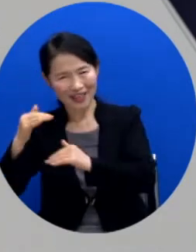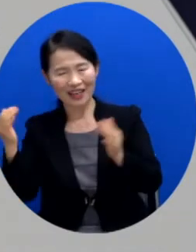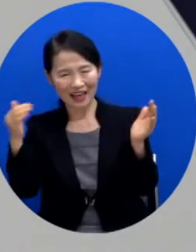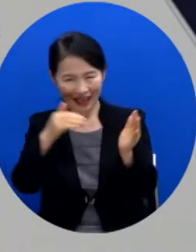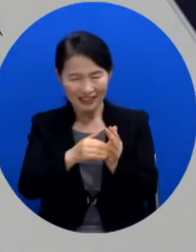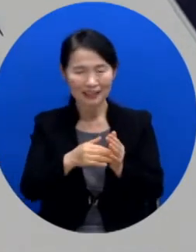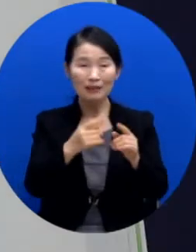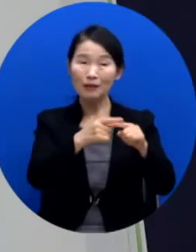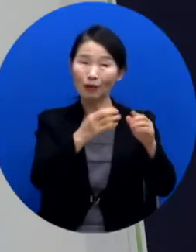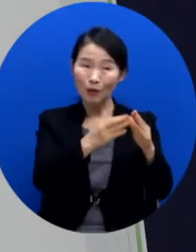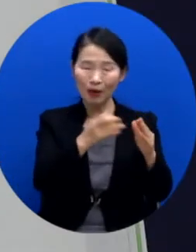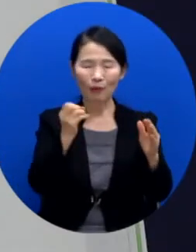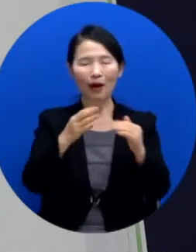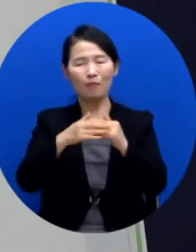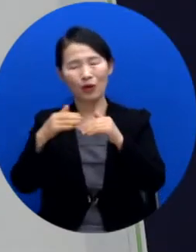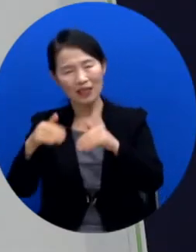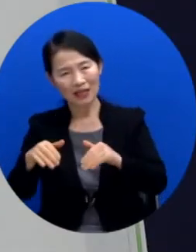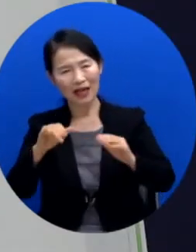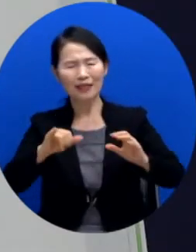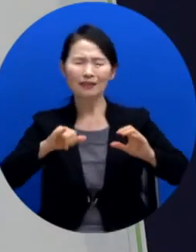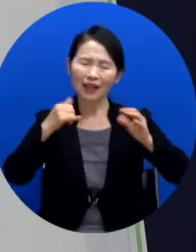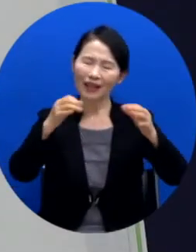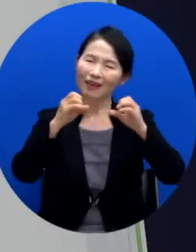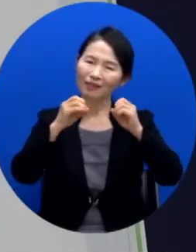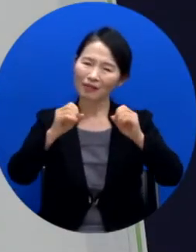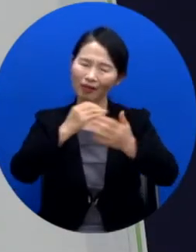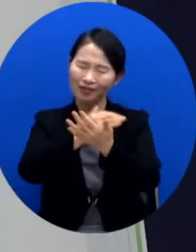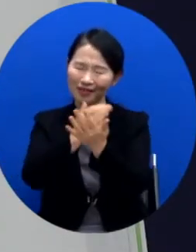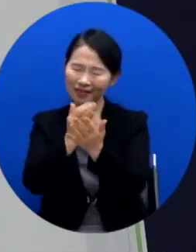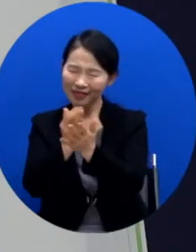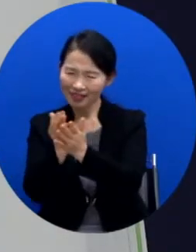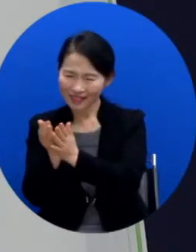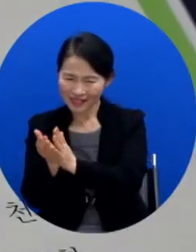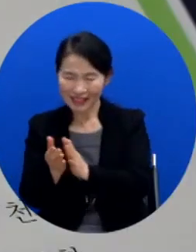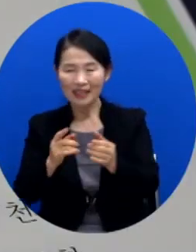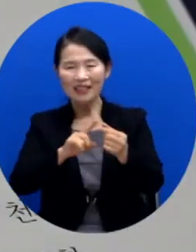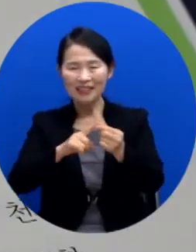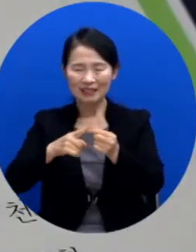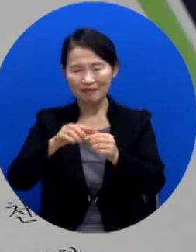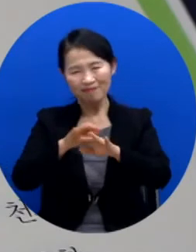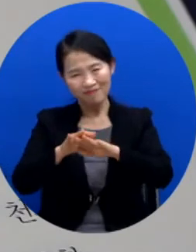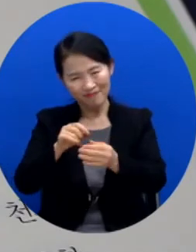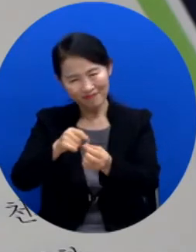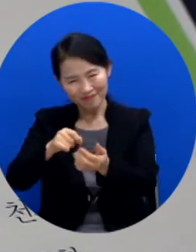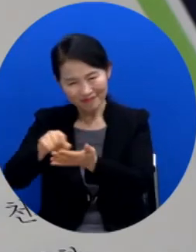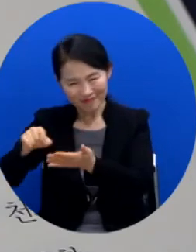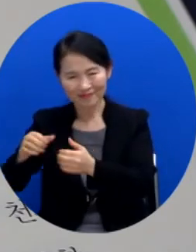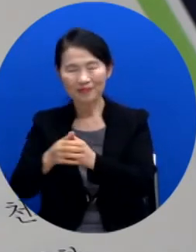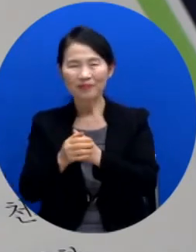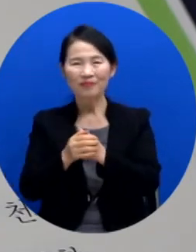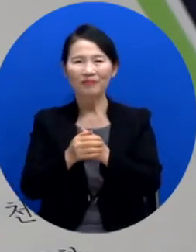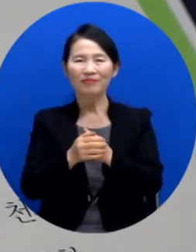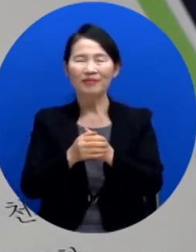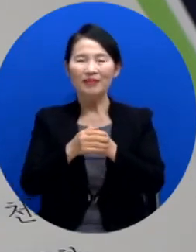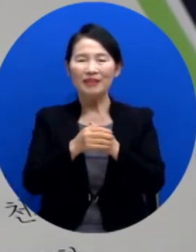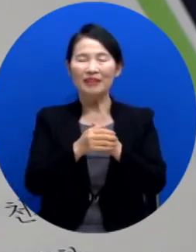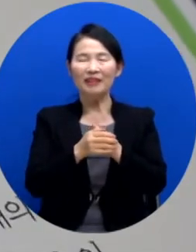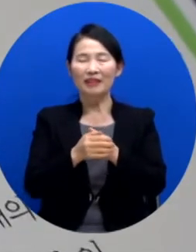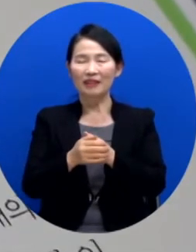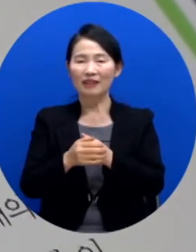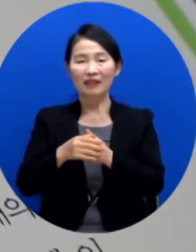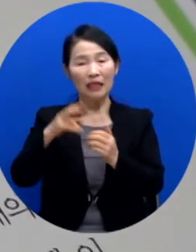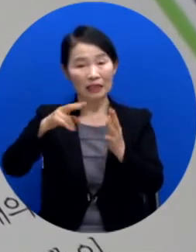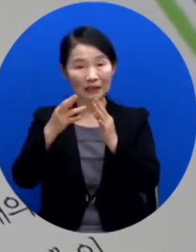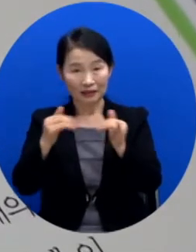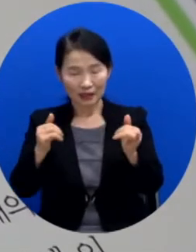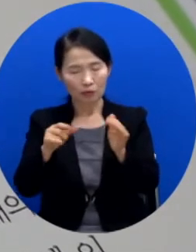교회와 목회자, 세계 선교에 이르기까지 다양한 주제를 바탕으로 글을 풀어내는 김 목사. 독자에게 신앙적인